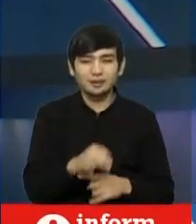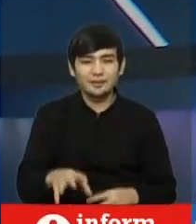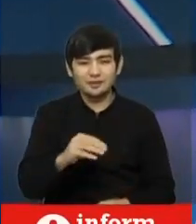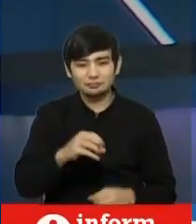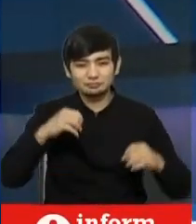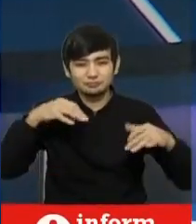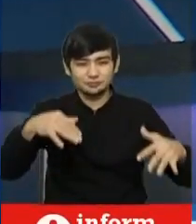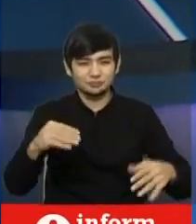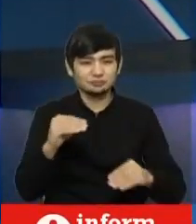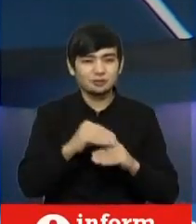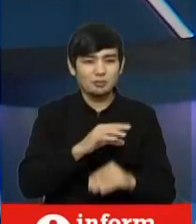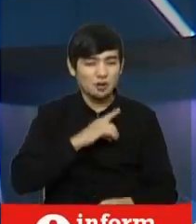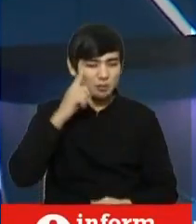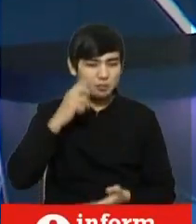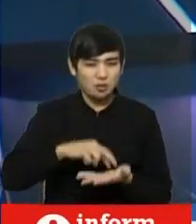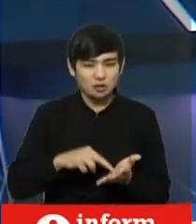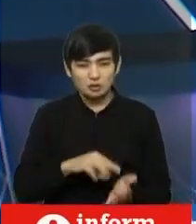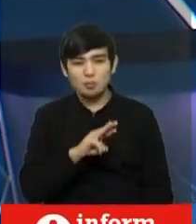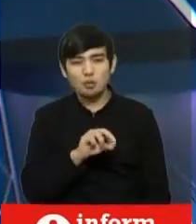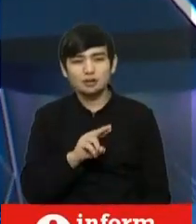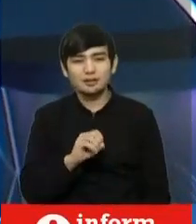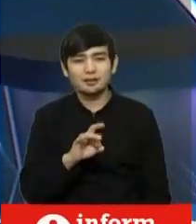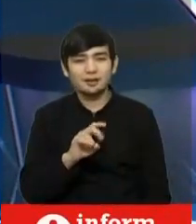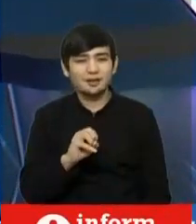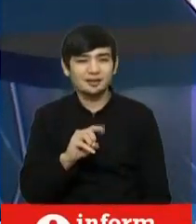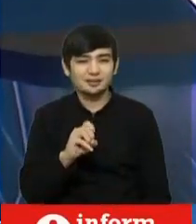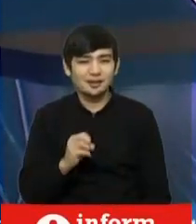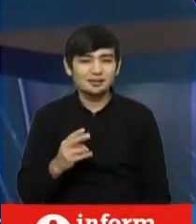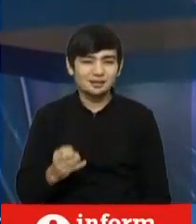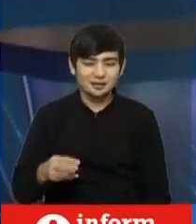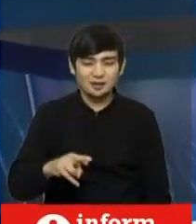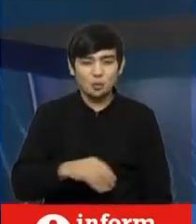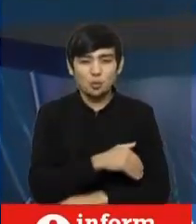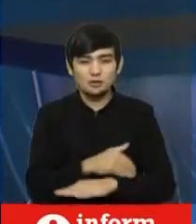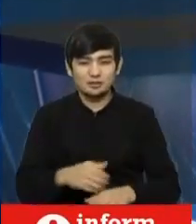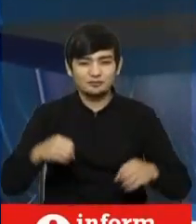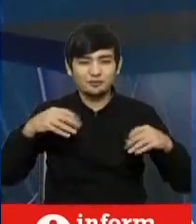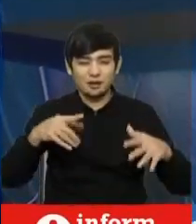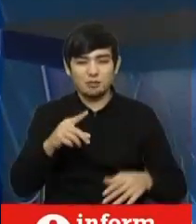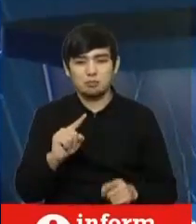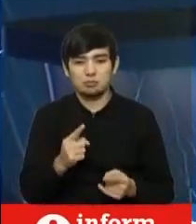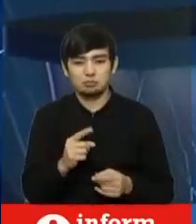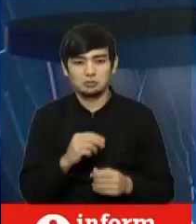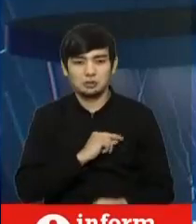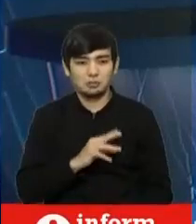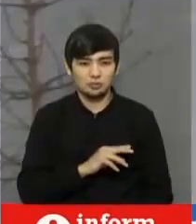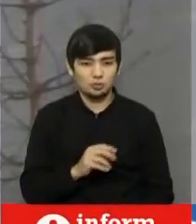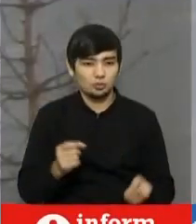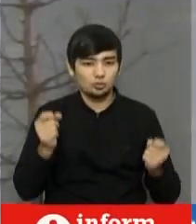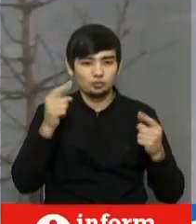светильники установили по проекту модернизации уличного освещения. Так почему же они не горят? Узнавала Жанара Слуханова.